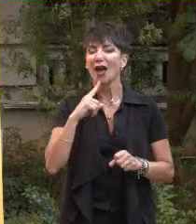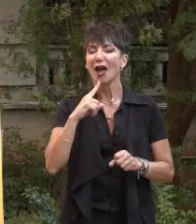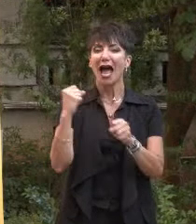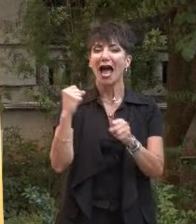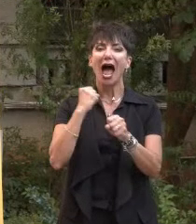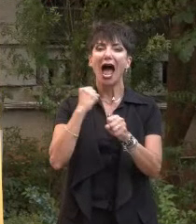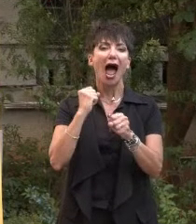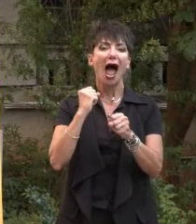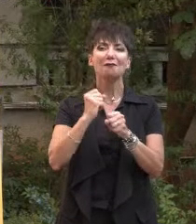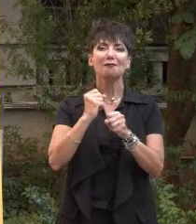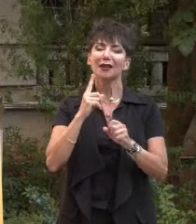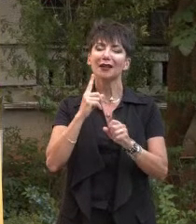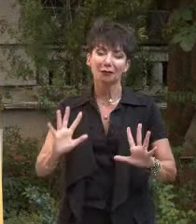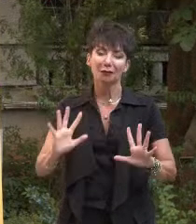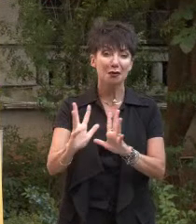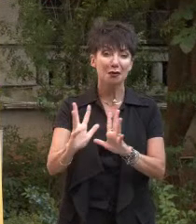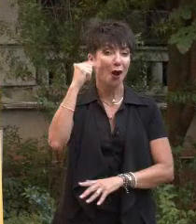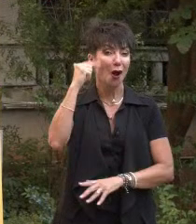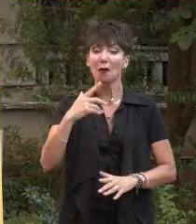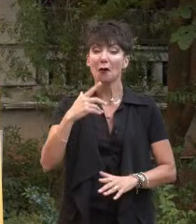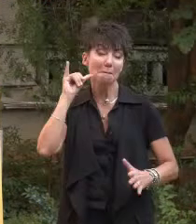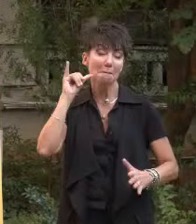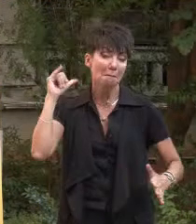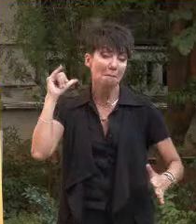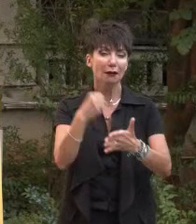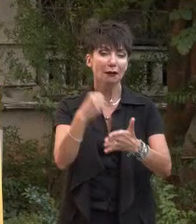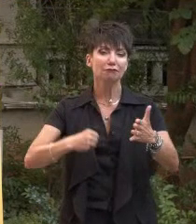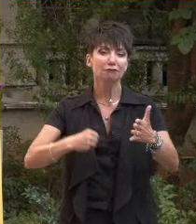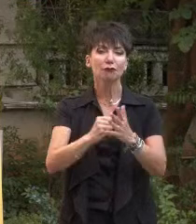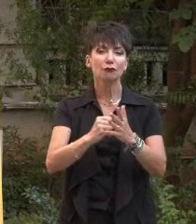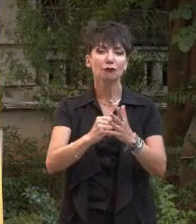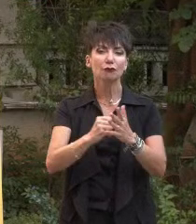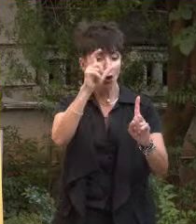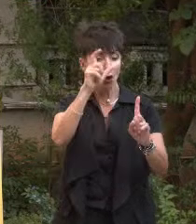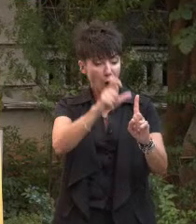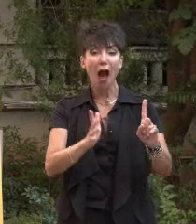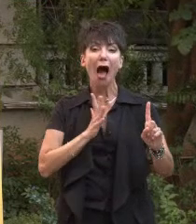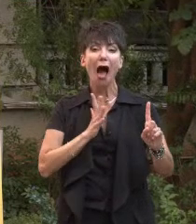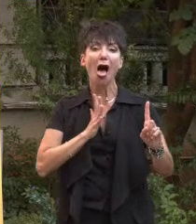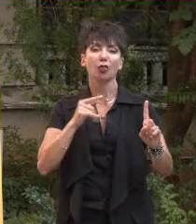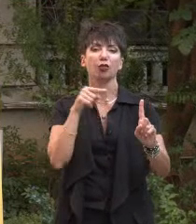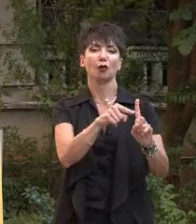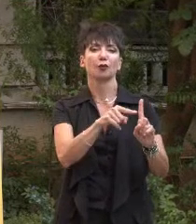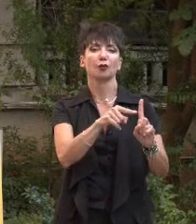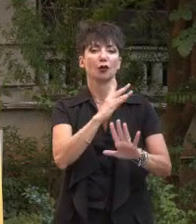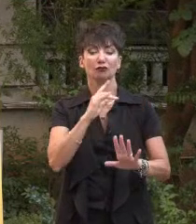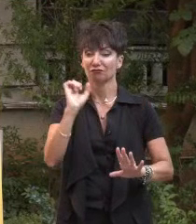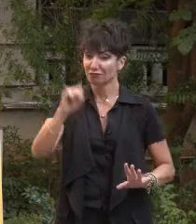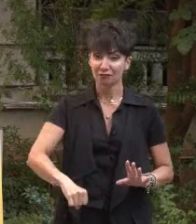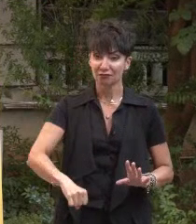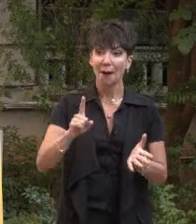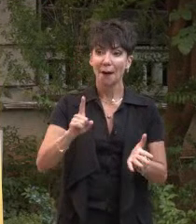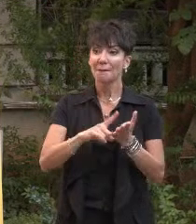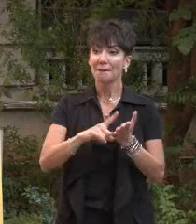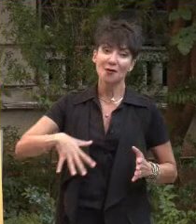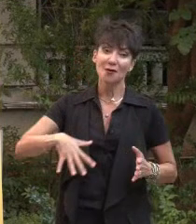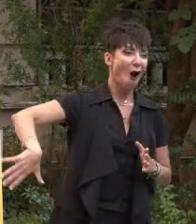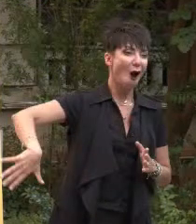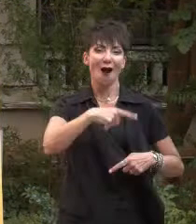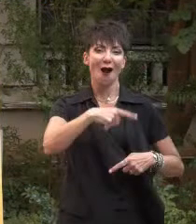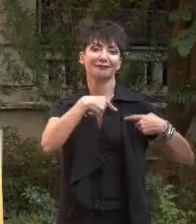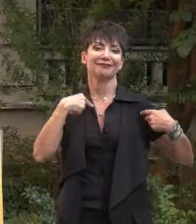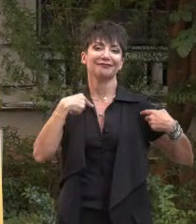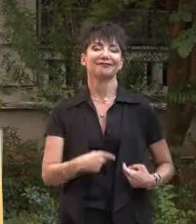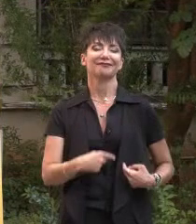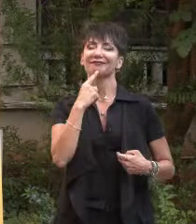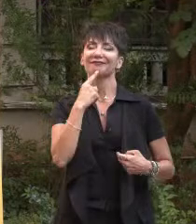επαγγελματική σας διαδρομία, να αγωνίζεστε πάντα για τον άνθρωπο. Σας καλούμε να γίνετε όλοι και όλες σας εθελοντές του τομέα